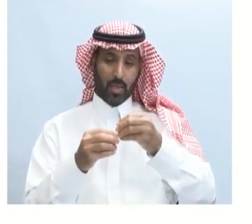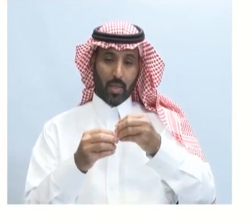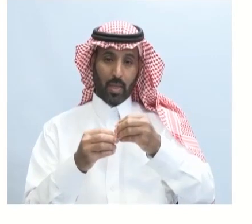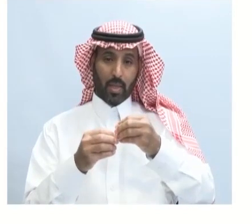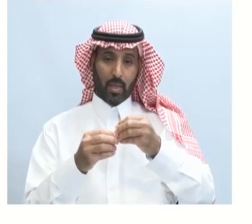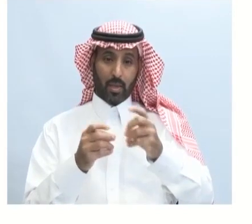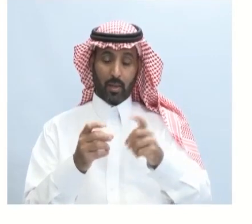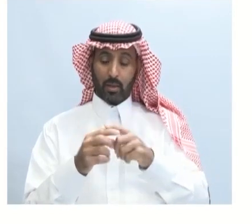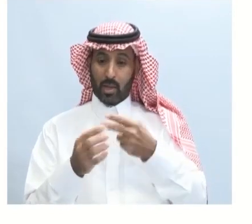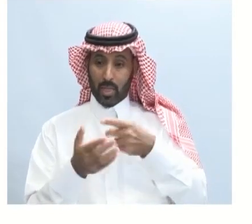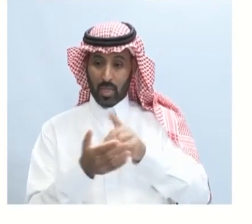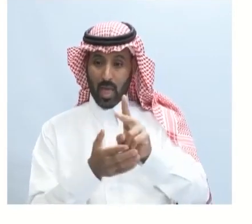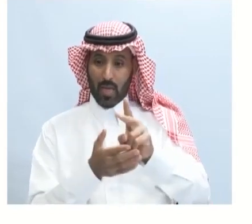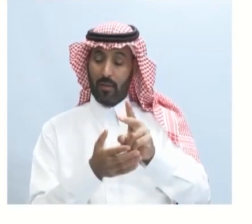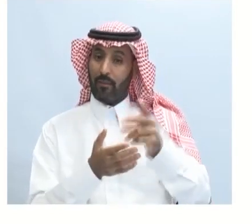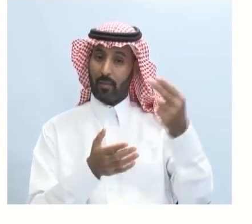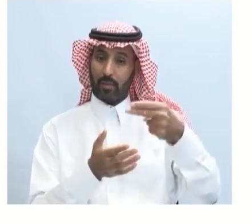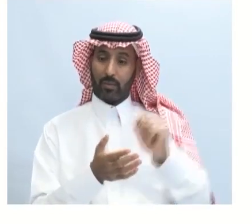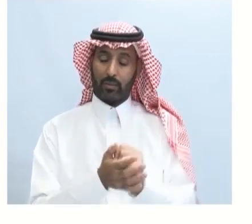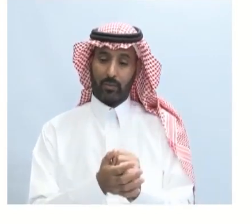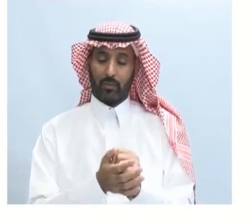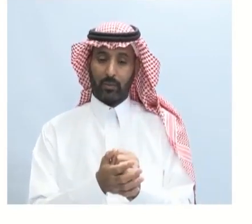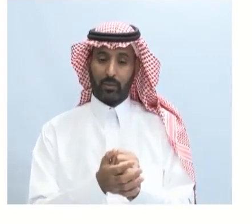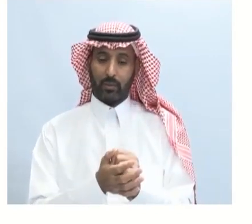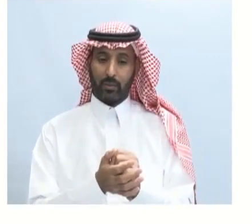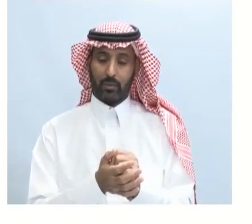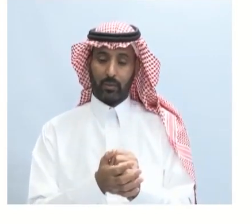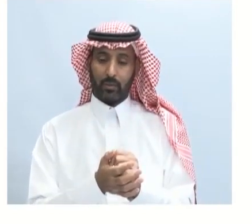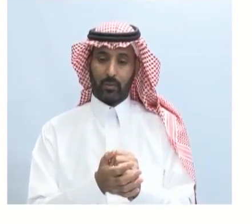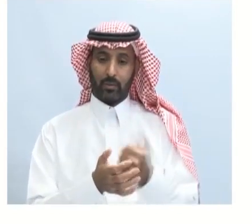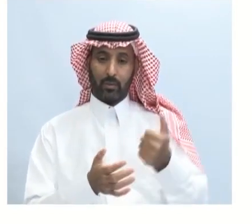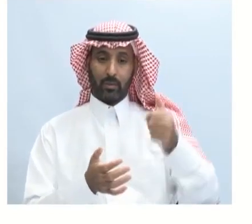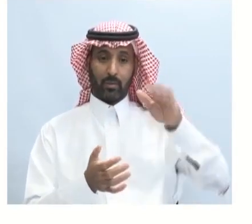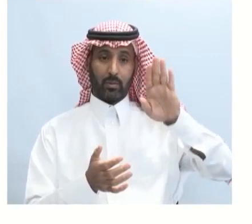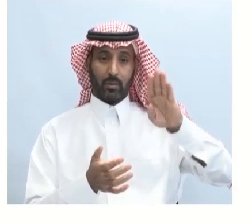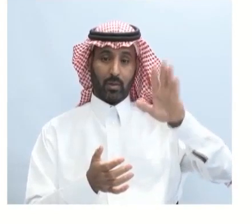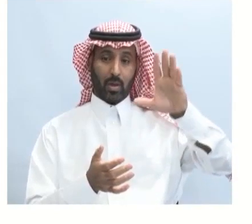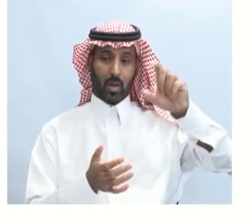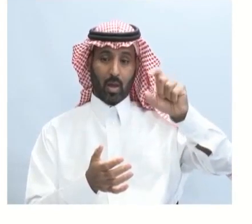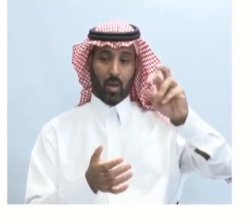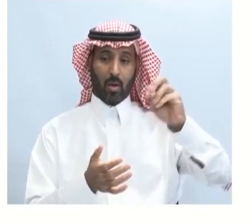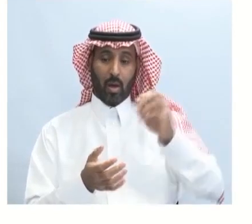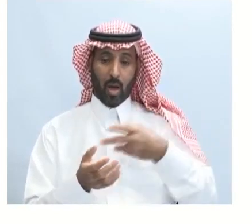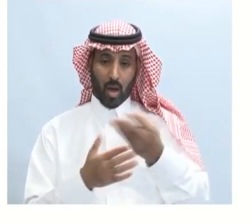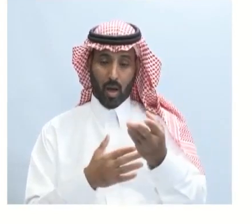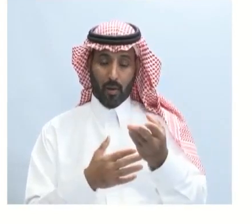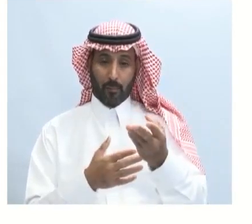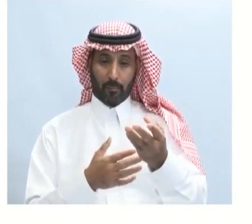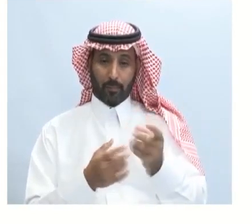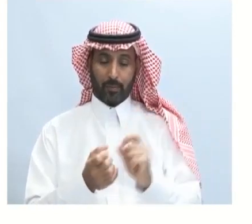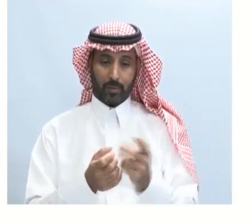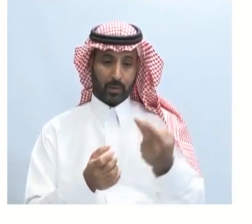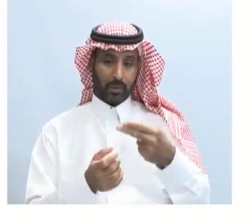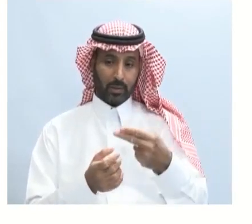هيدروجين اذا لاحظ هنا حذف الهيدروجين حذف جزيء هيدروجين اذا نحن قلنا اذا فقد هيدروجين معناته انه اكسده ماذا